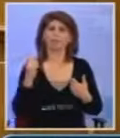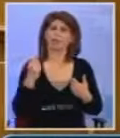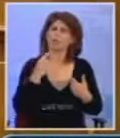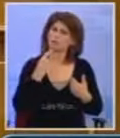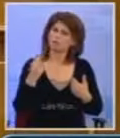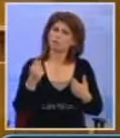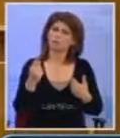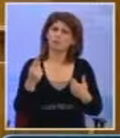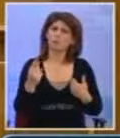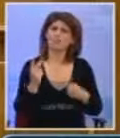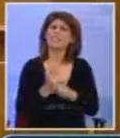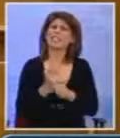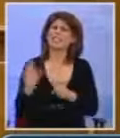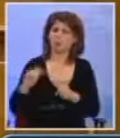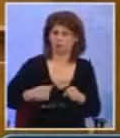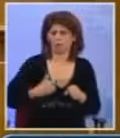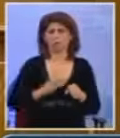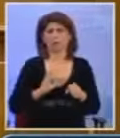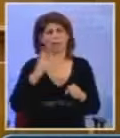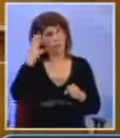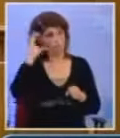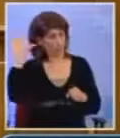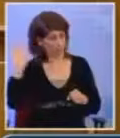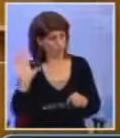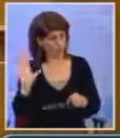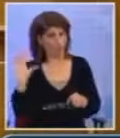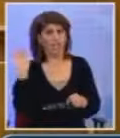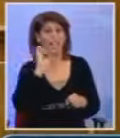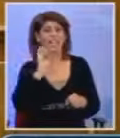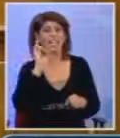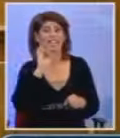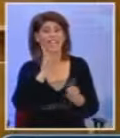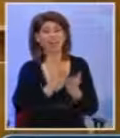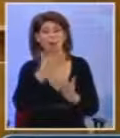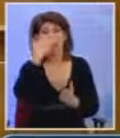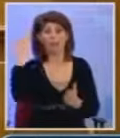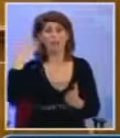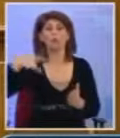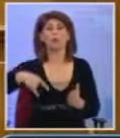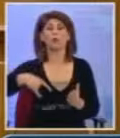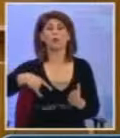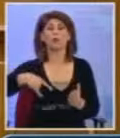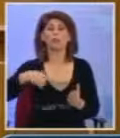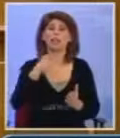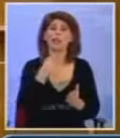για σεξισμό, να σας θυμίσω κάτι. Γυναικών αρετή Πλούταρχος. Η